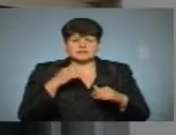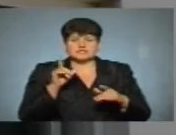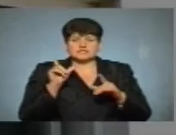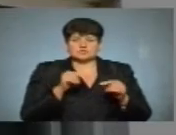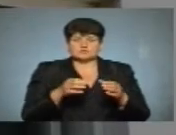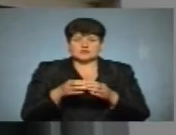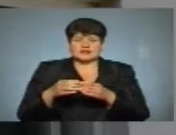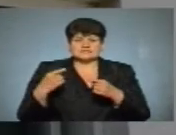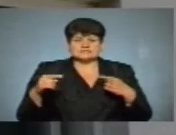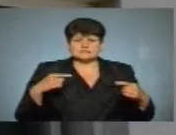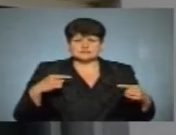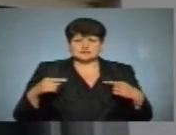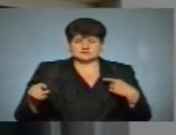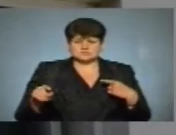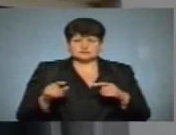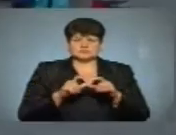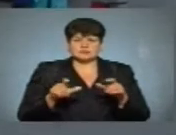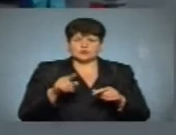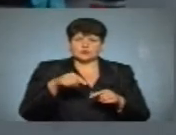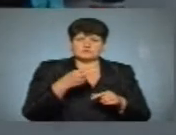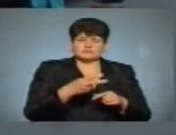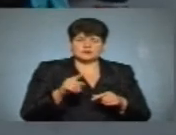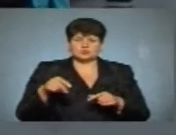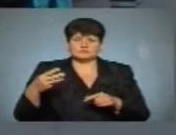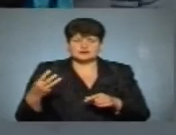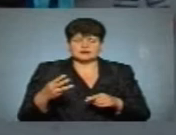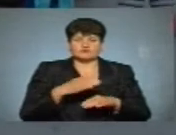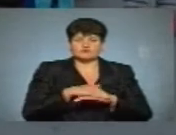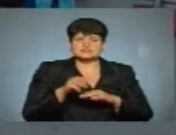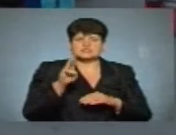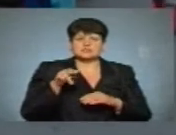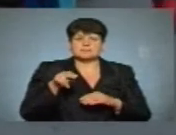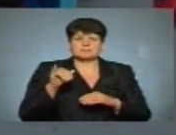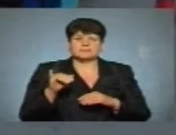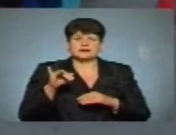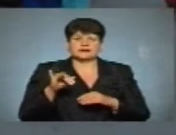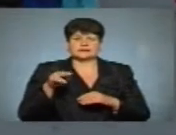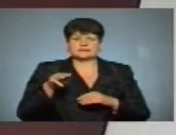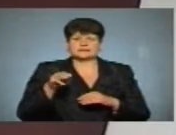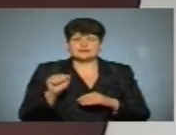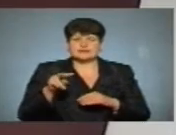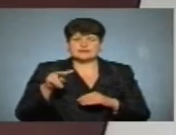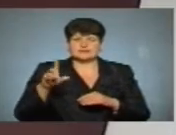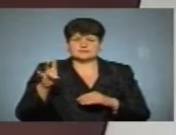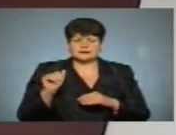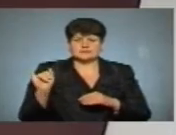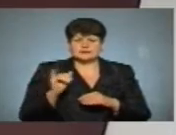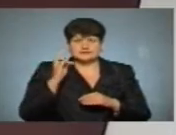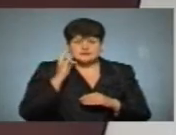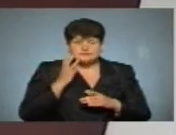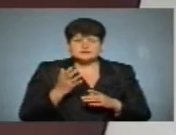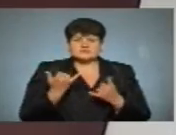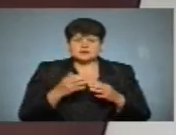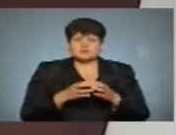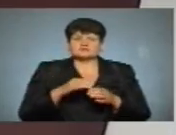двох інших тернопільських станцій швидкої. Це номер 2 та 3, що на вулицях Шпитальна і Київська, каже Михайло Джуз. За його словами, бригад зараз